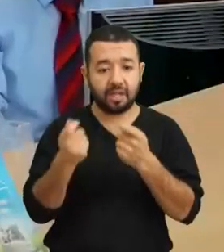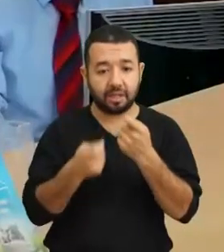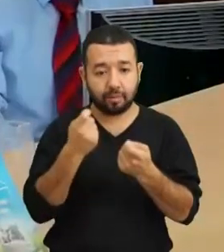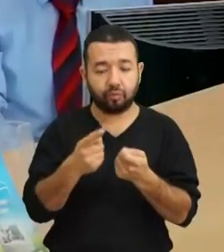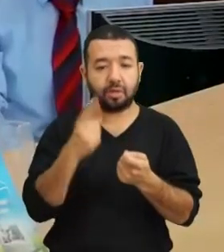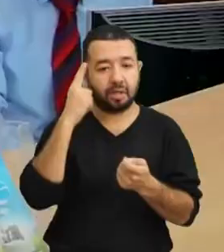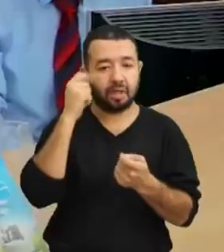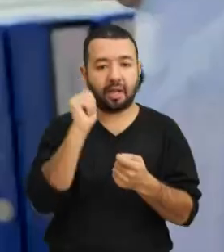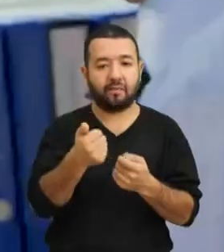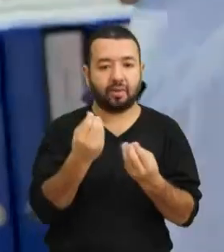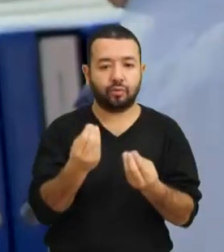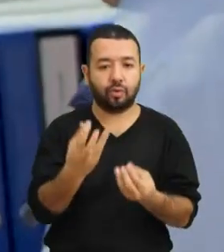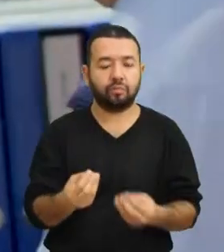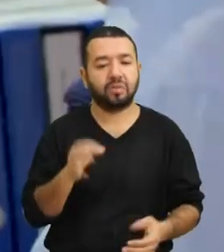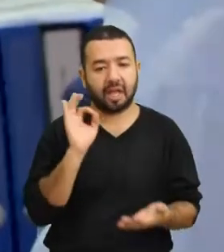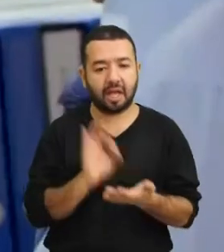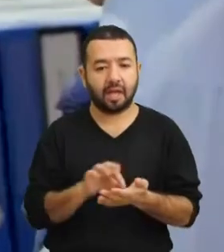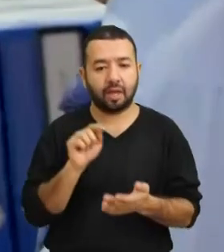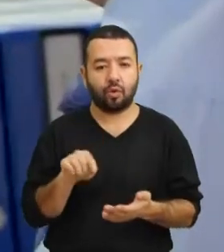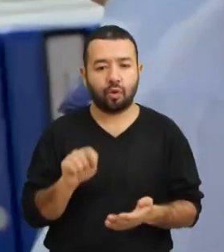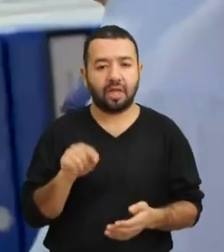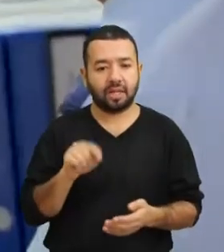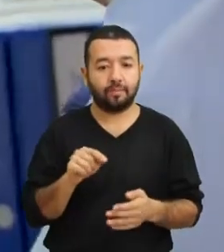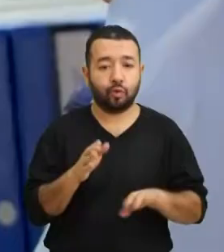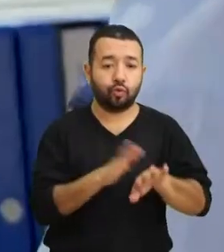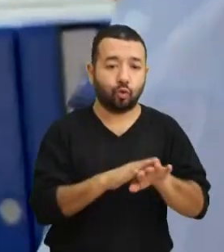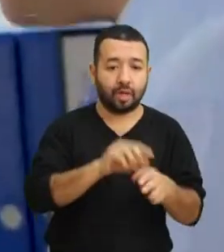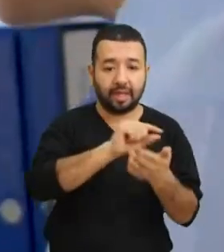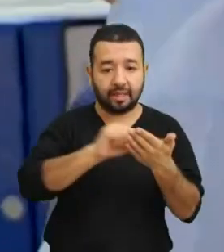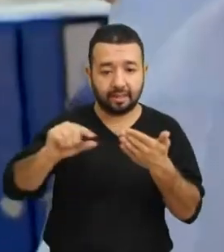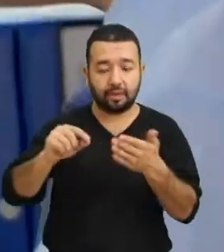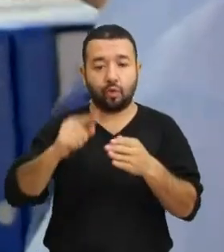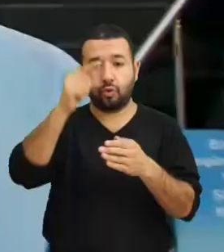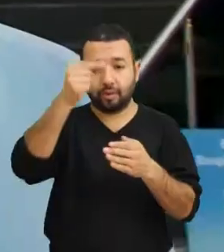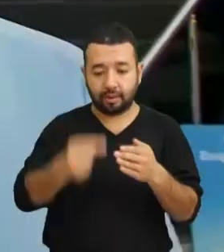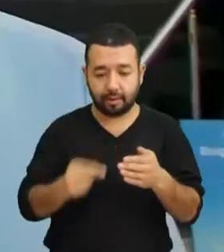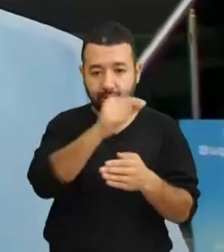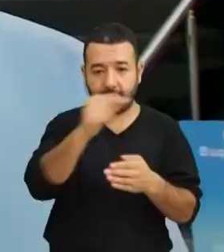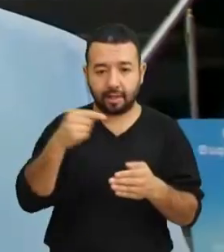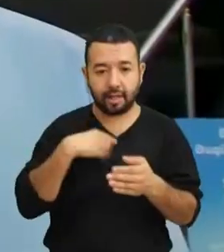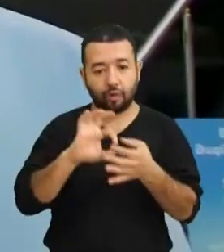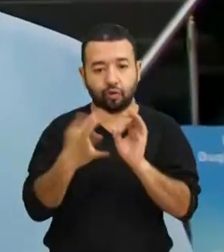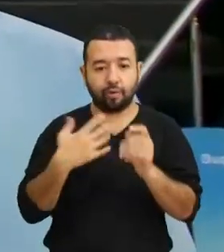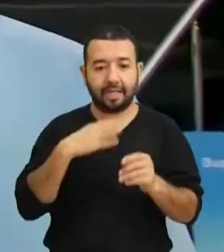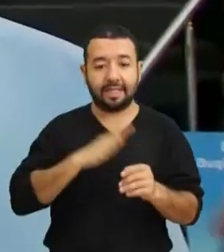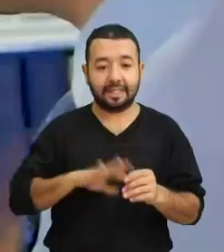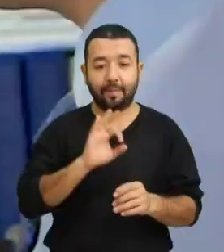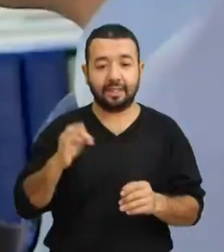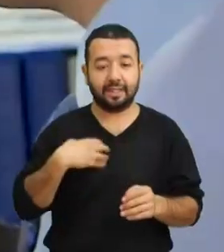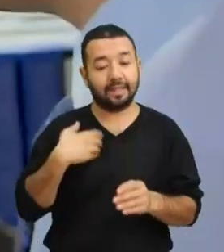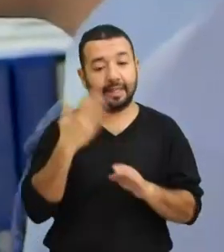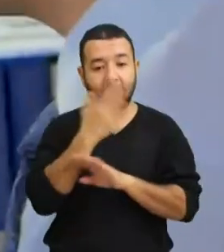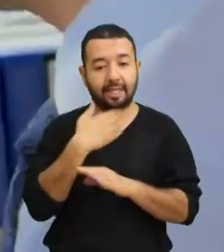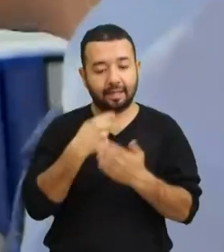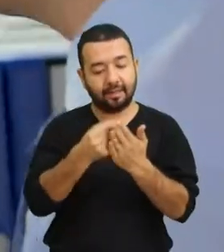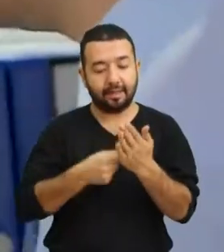yerinde bir karar olmuş. Aynen öyle. Şimdi soldan sağa, yukarıdan aşağı bunları çözmek için sabırsızlanıyorum. Ben gideyim hemen çözeyim.